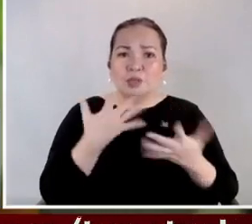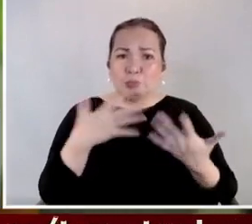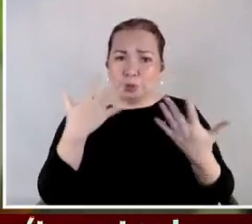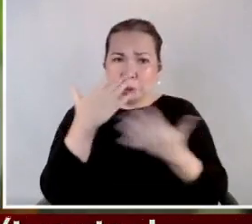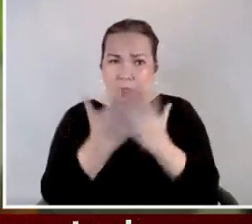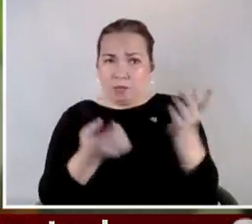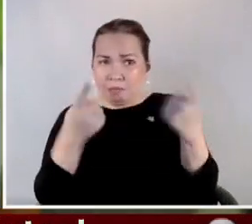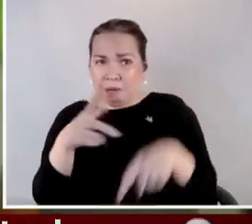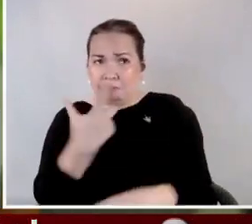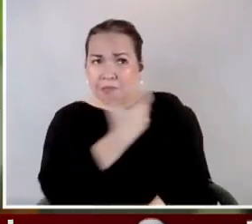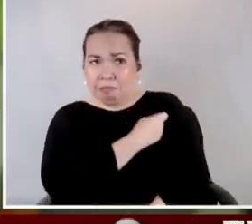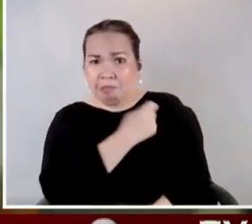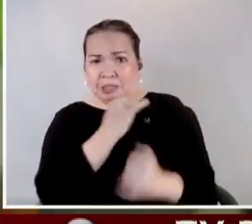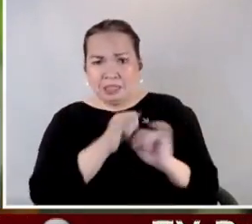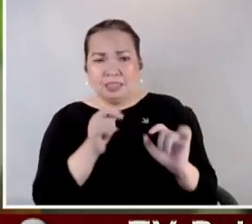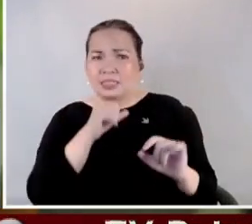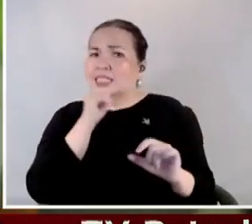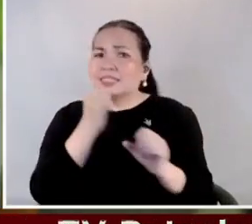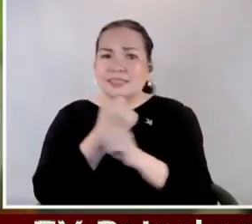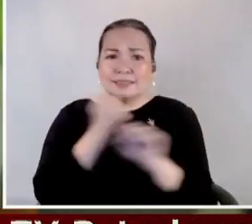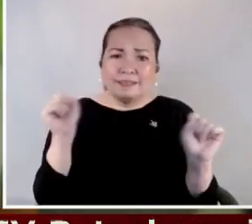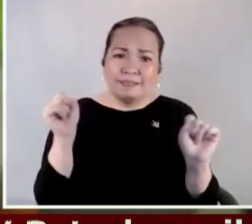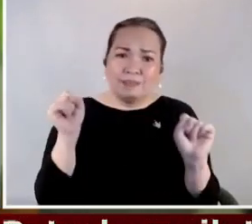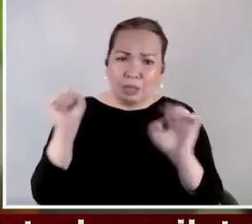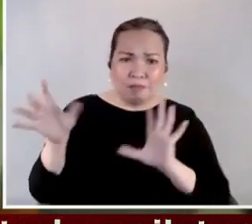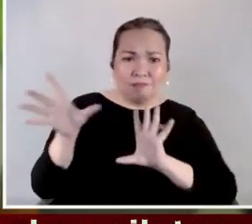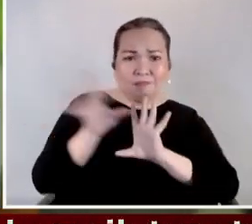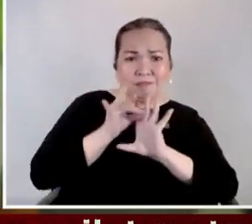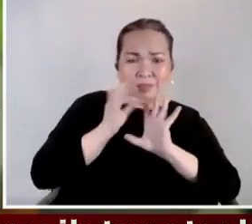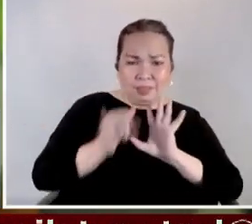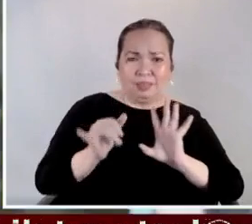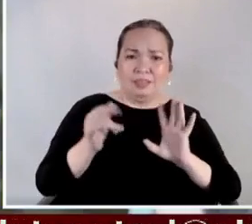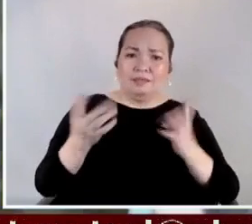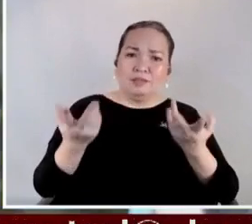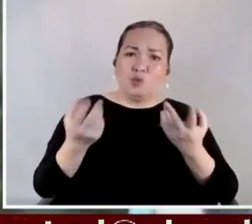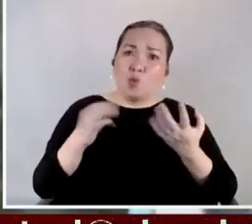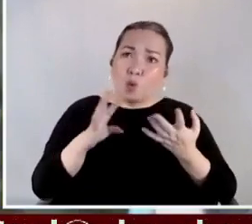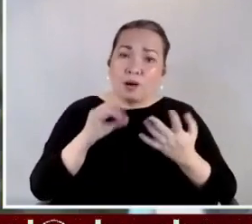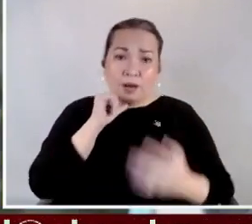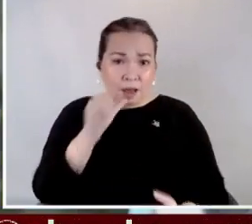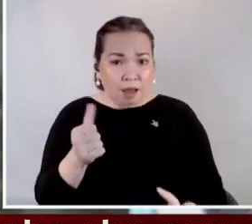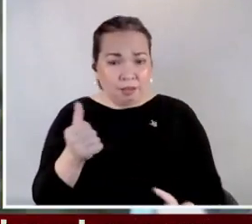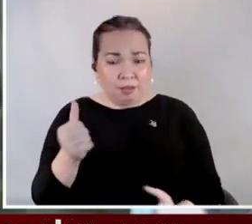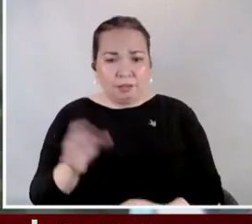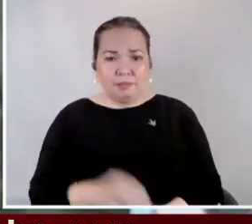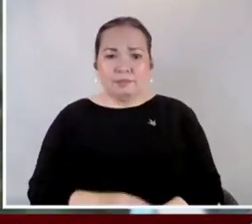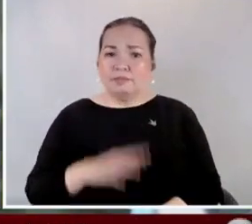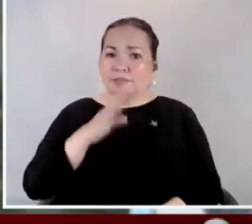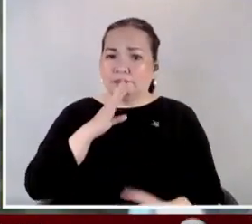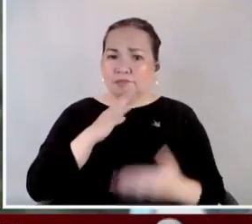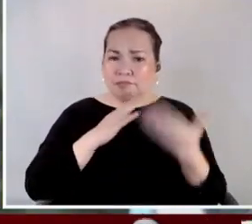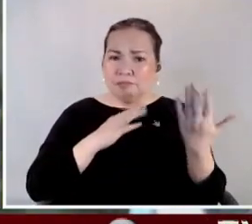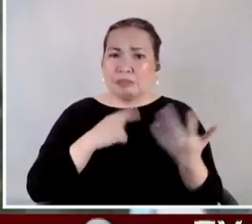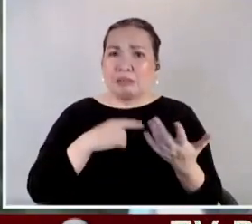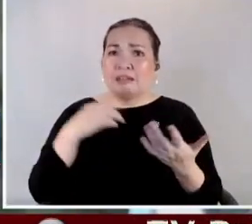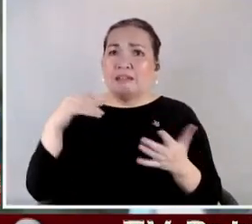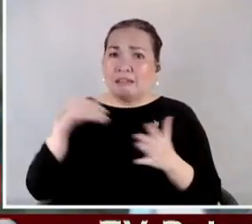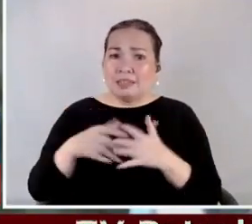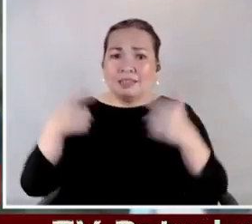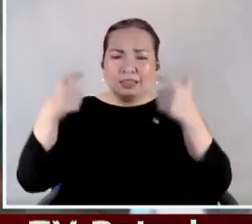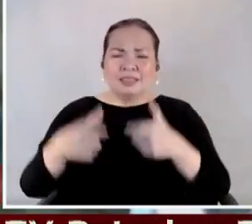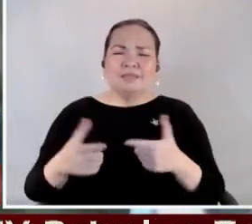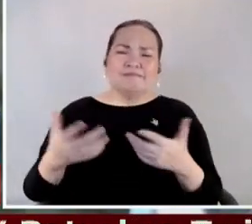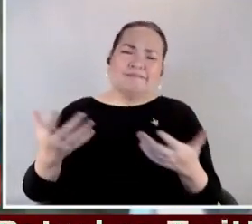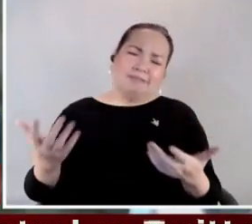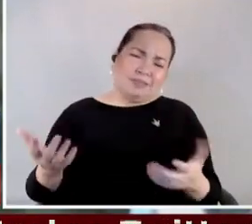ka, hindi pa rin naman safe na pwede ka mahawa, pwede ding hindi. Kasi mamaya mag-lockdown na naman, apektado na naman kaming